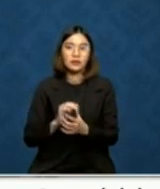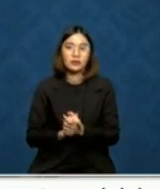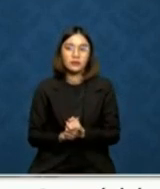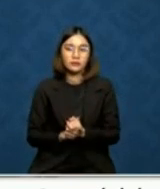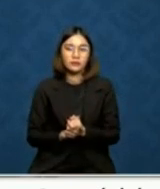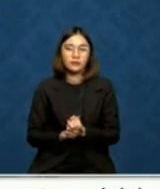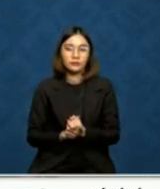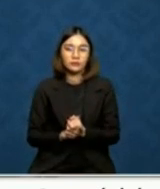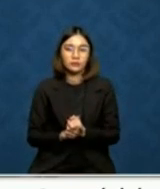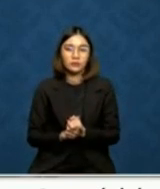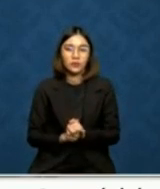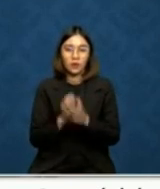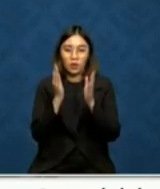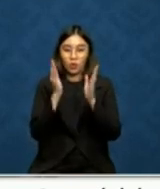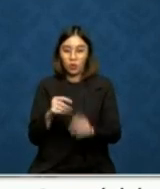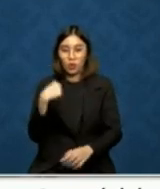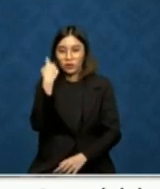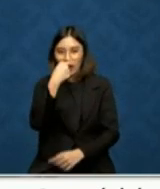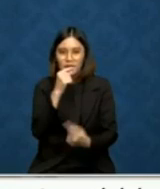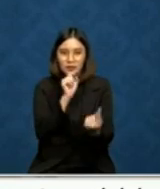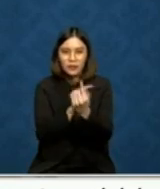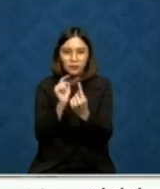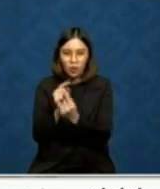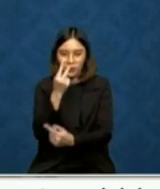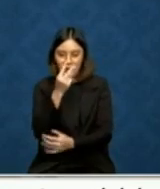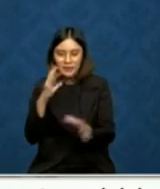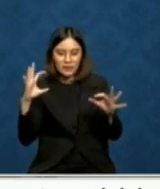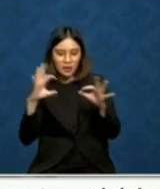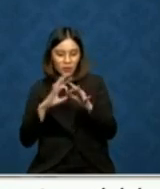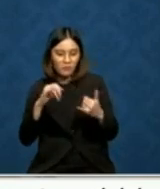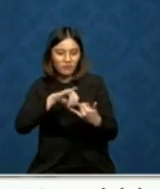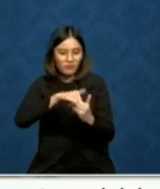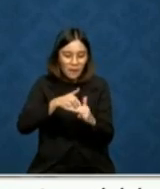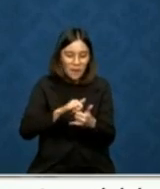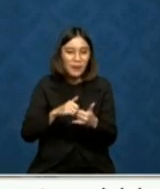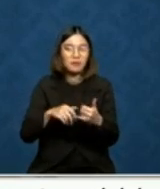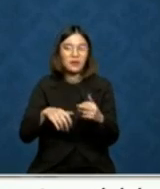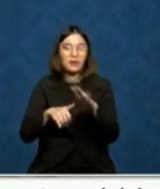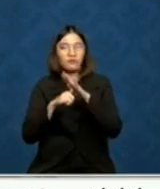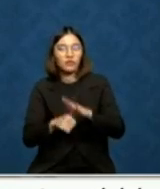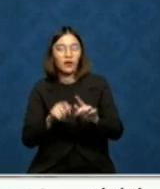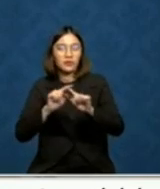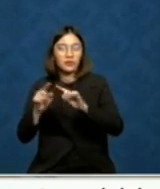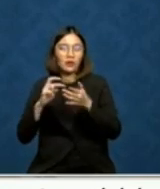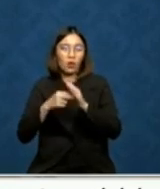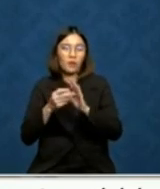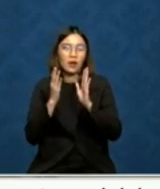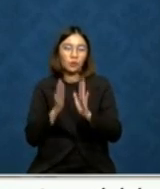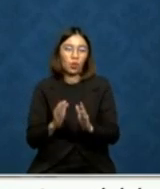ก็คือว่าบุคคลที่พบเห็นหรือเกี่ยวข้องกับการคุกคามทางเพศอาจถือว่า